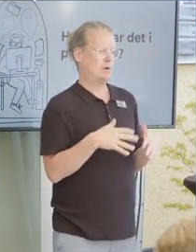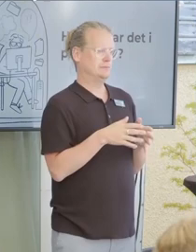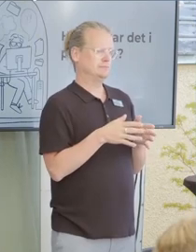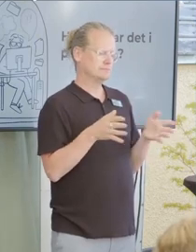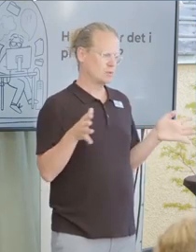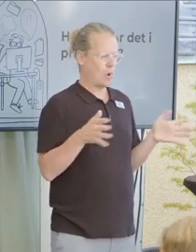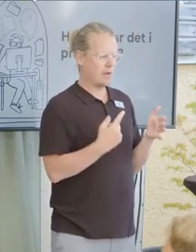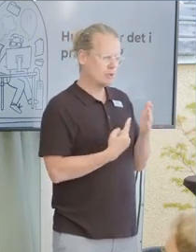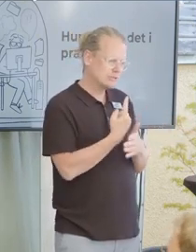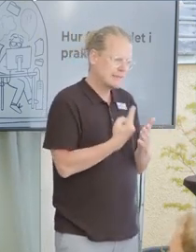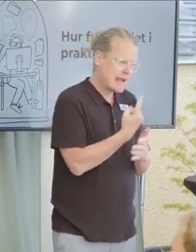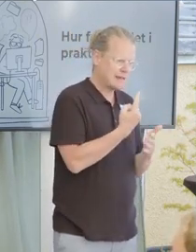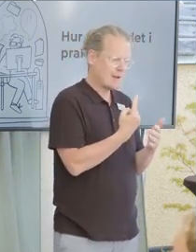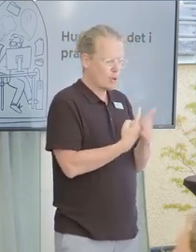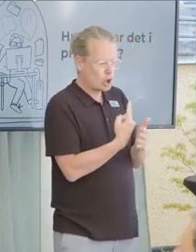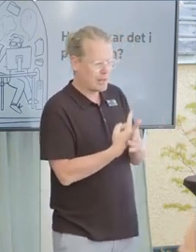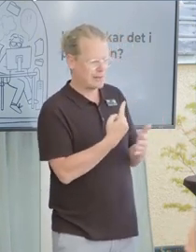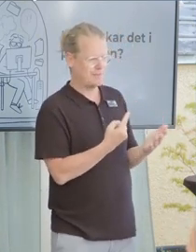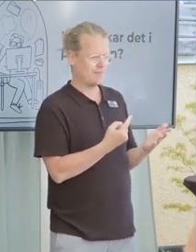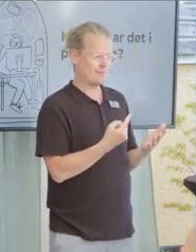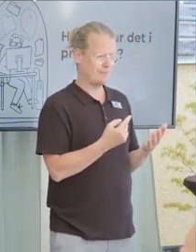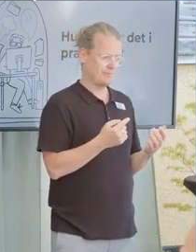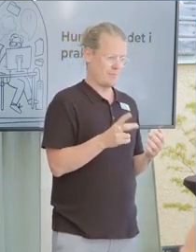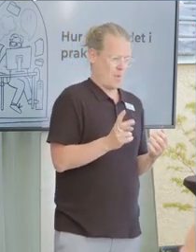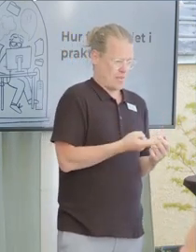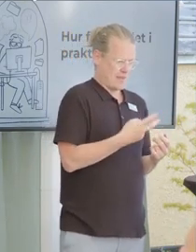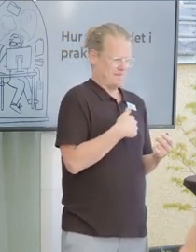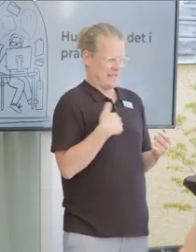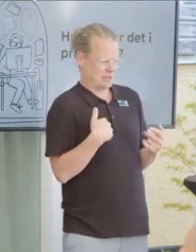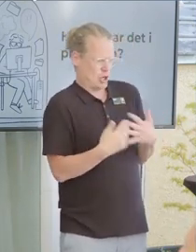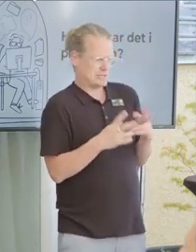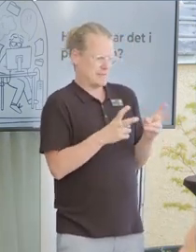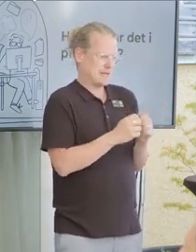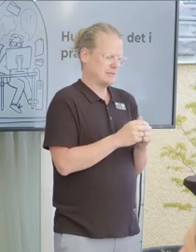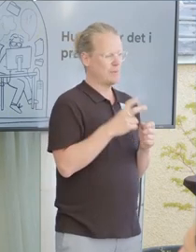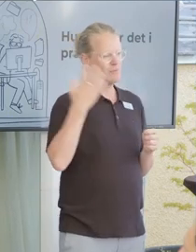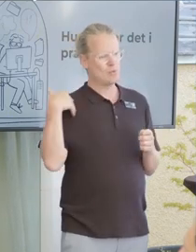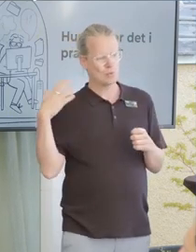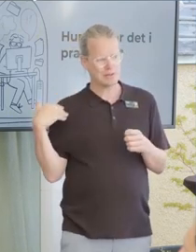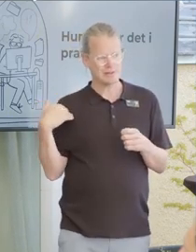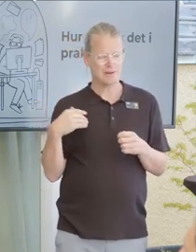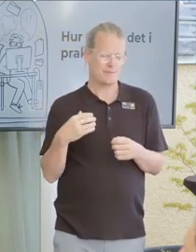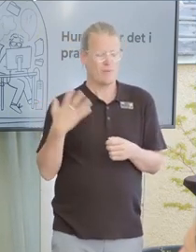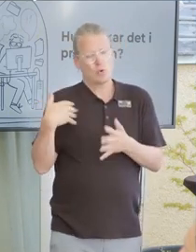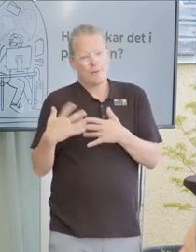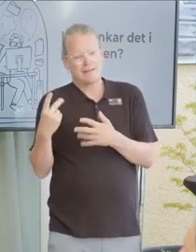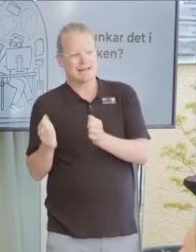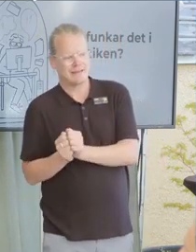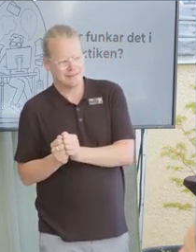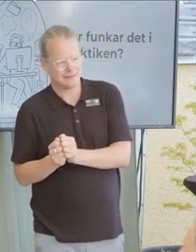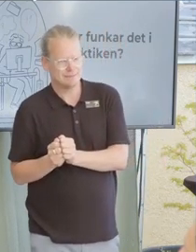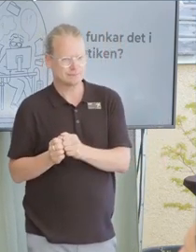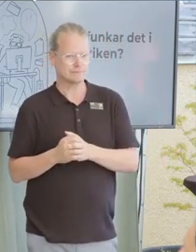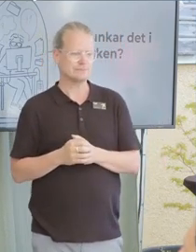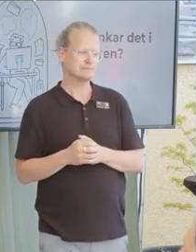dels göra samma sak som man gjort tidigare, fast på ett annat sätt. Men också att öppna upp för